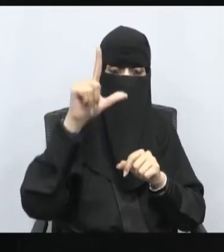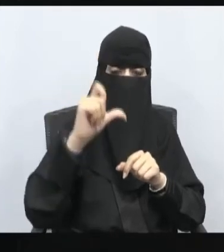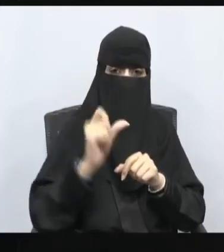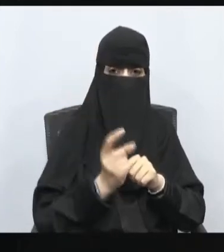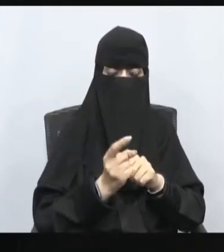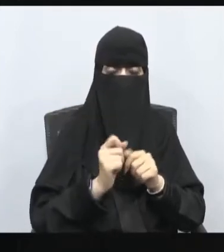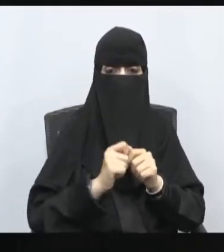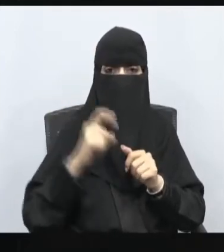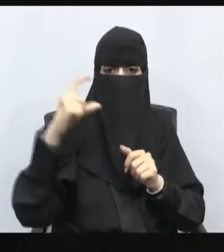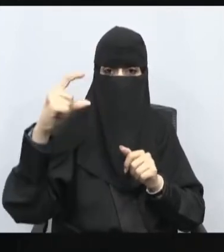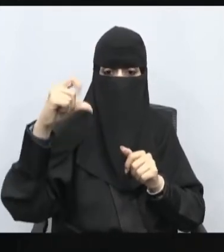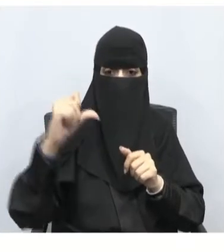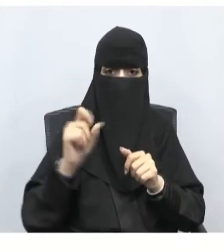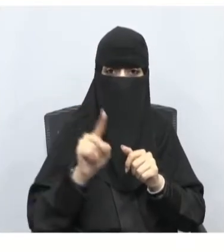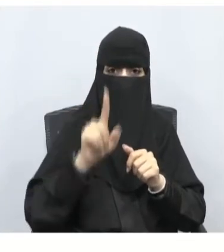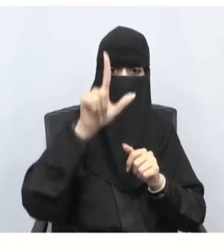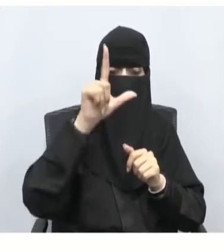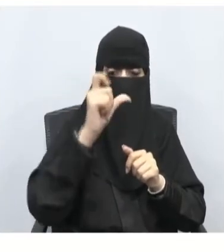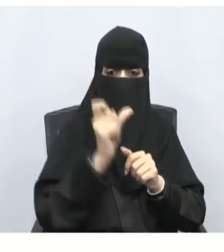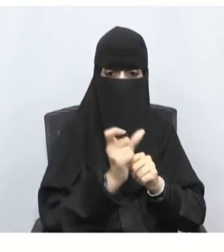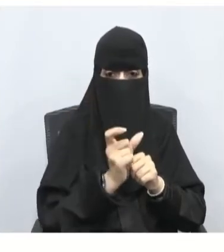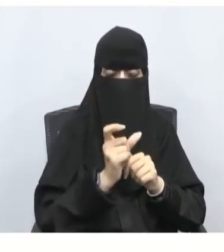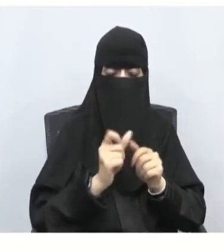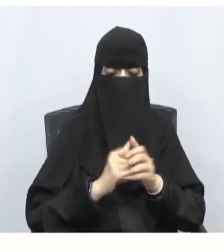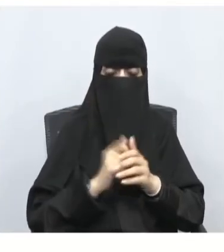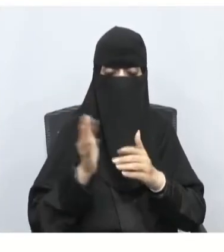دوبلر. مرة أخرى، ظاهرة دوبلر.